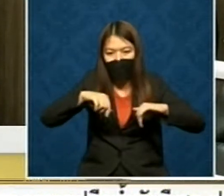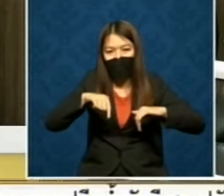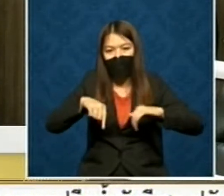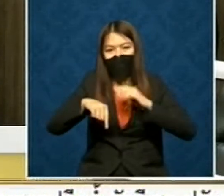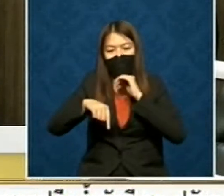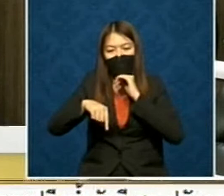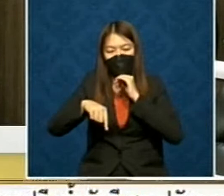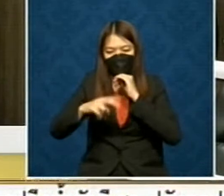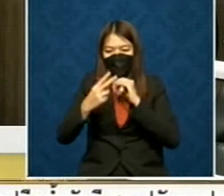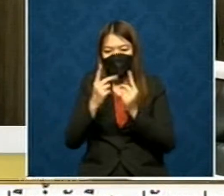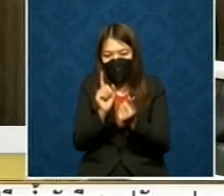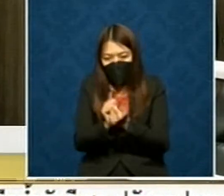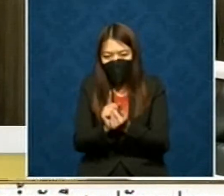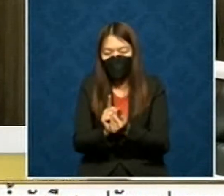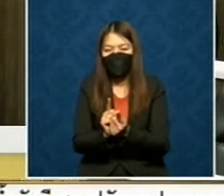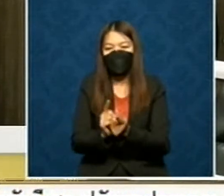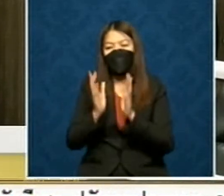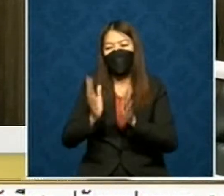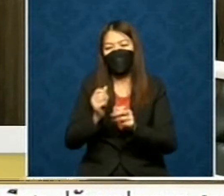สศทธล